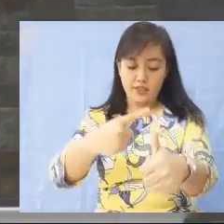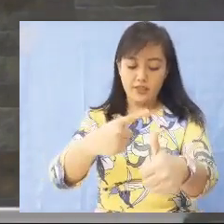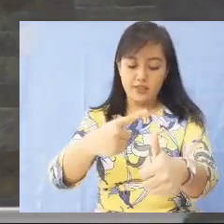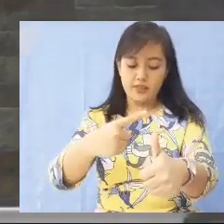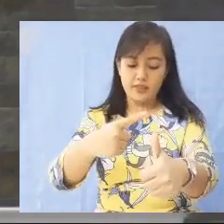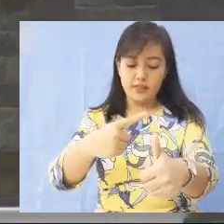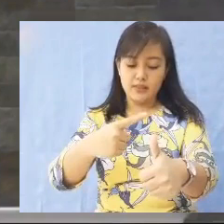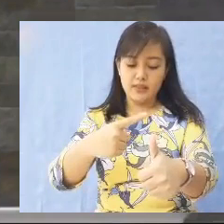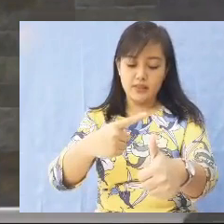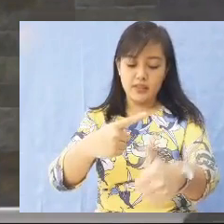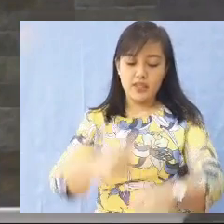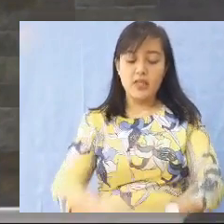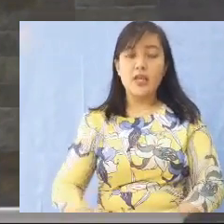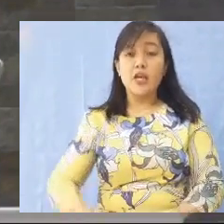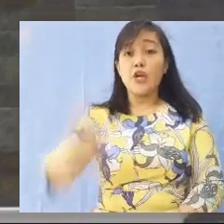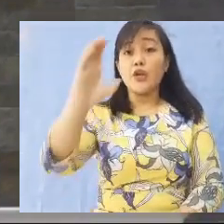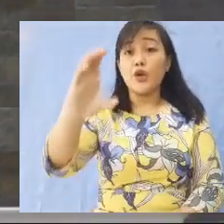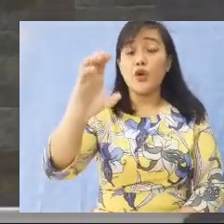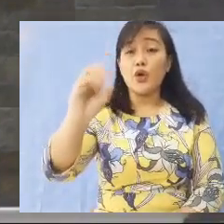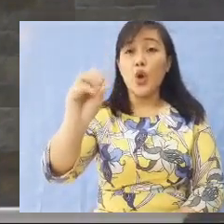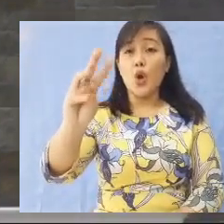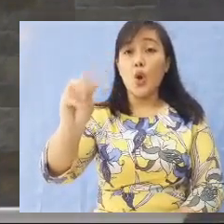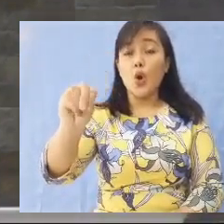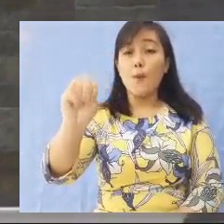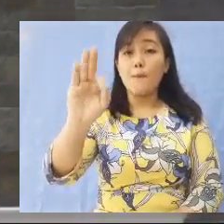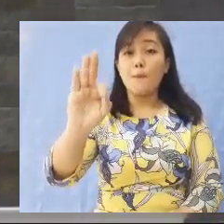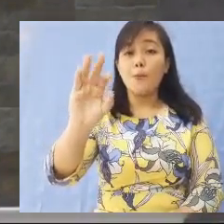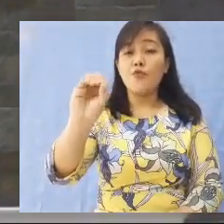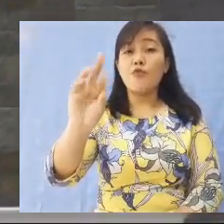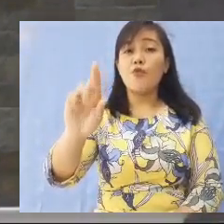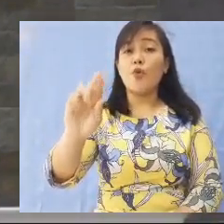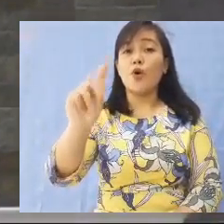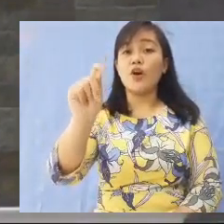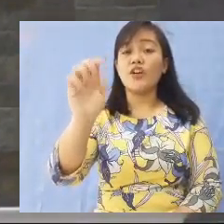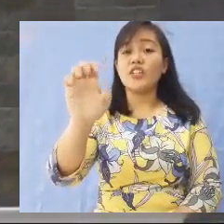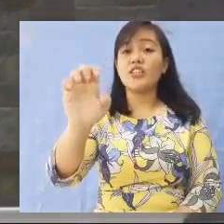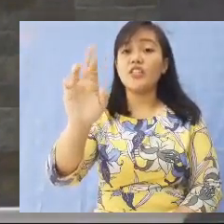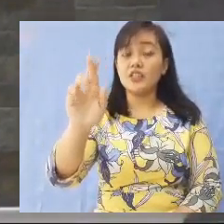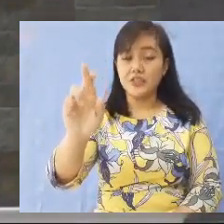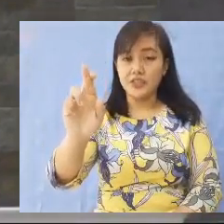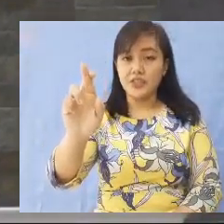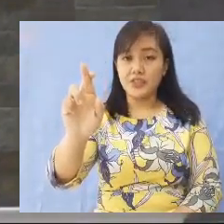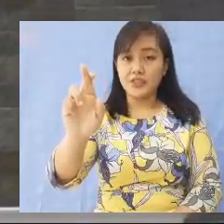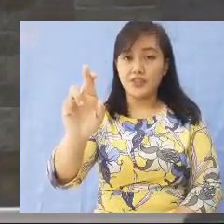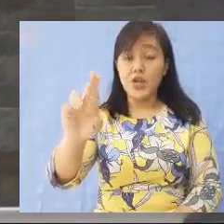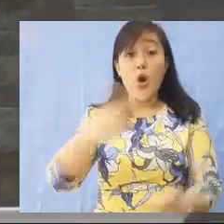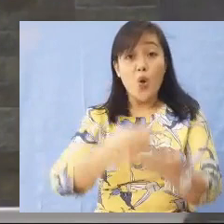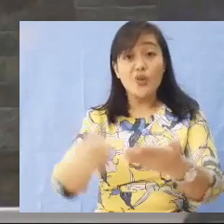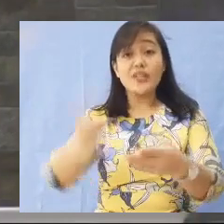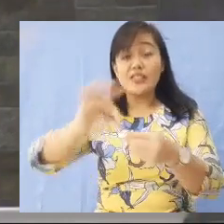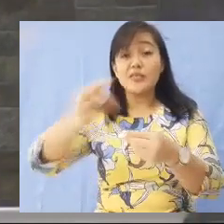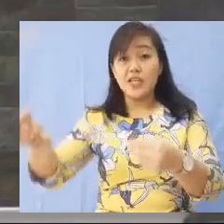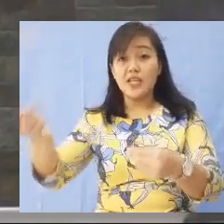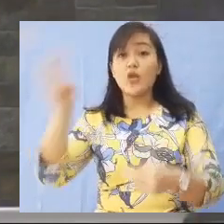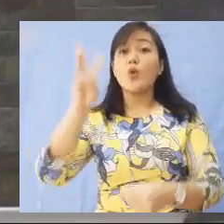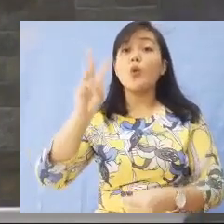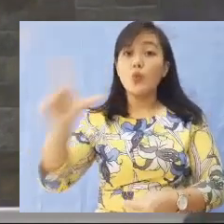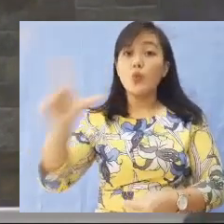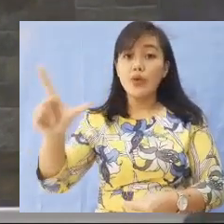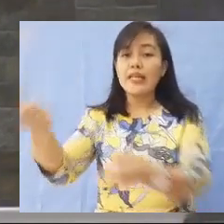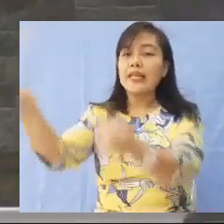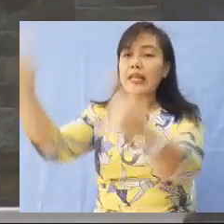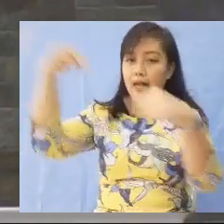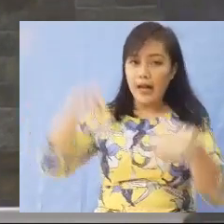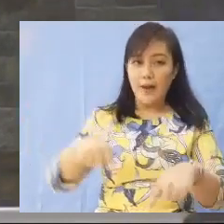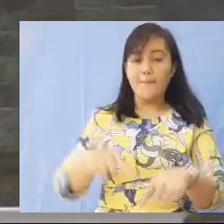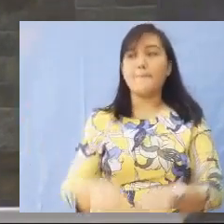niyo po, tayo bilang pag tinignan po natin itong word na ito ng Comforter, ay mas naiintindihan